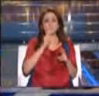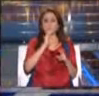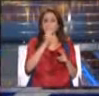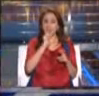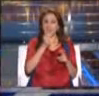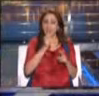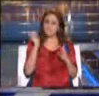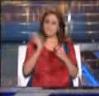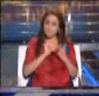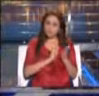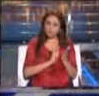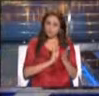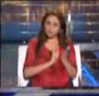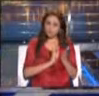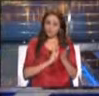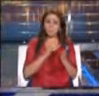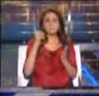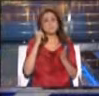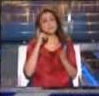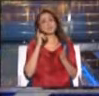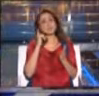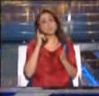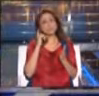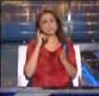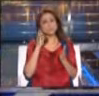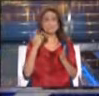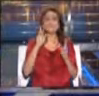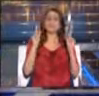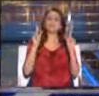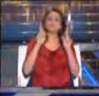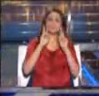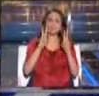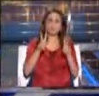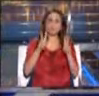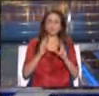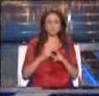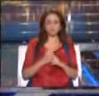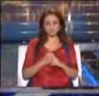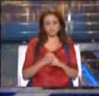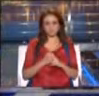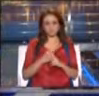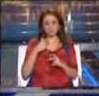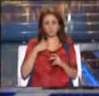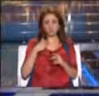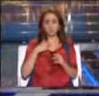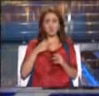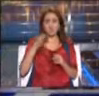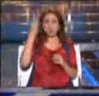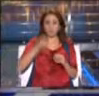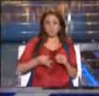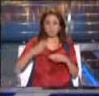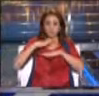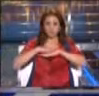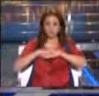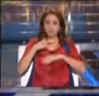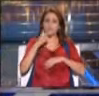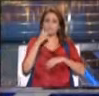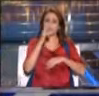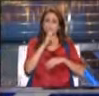مكتوب، في اعلام مسموع، في مرئي، في مرئي طبعا. انا بشوف اكثرهم انضباطا، مش تحيزا لان